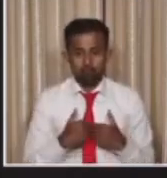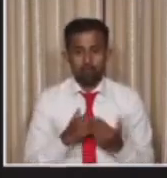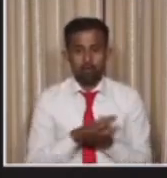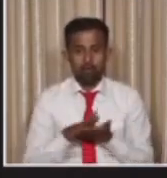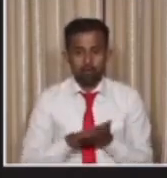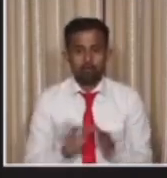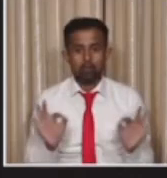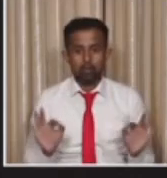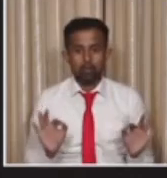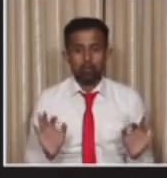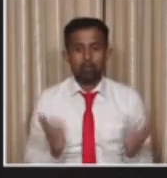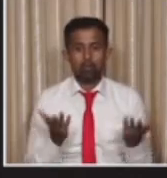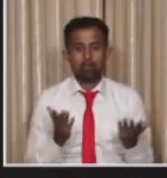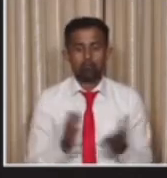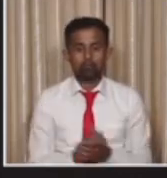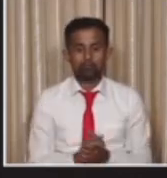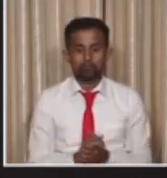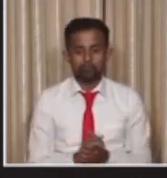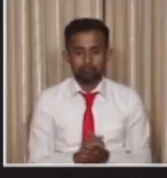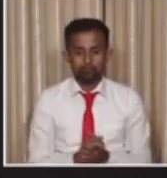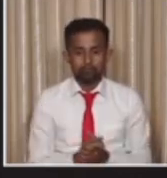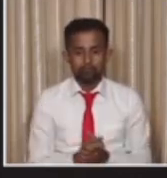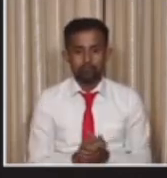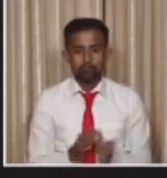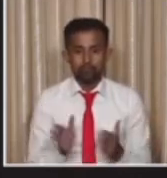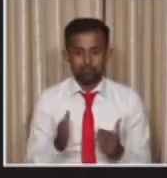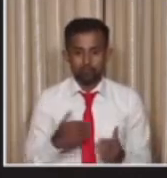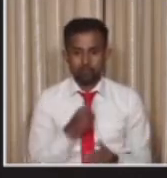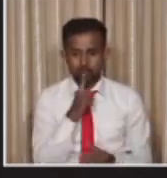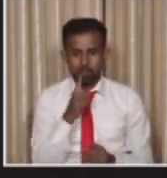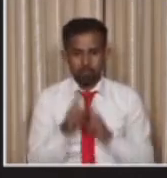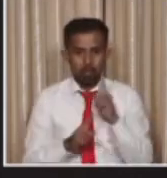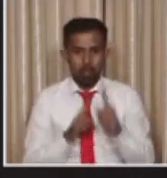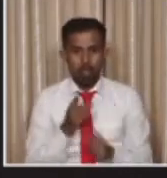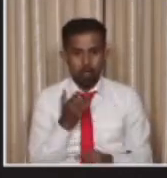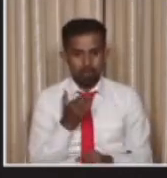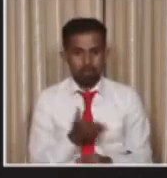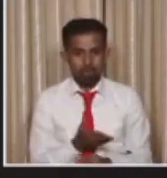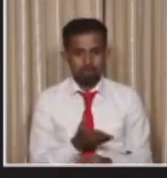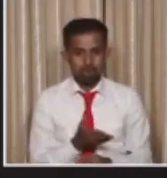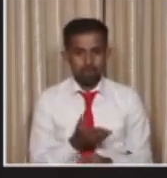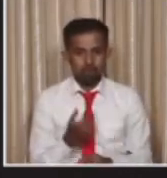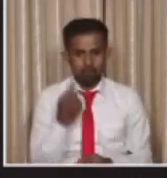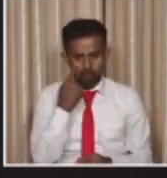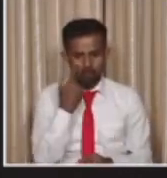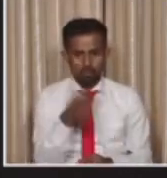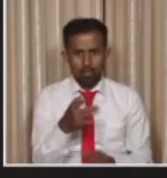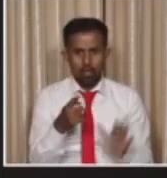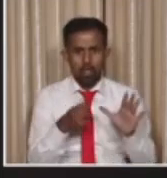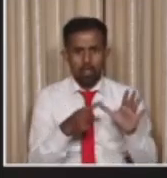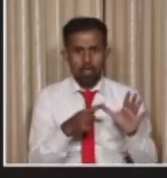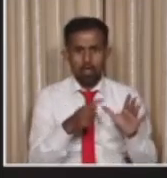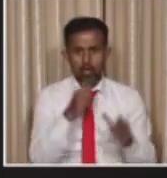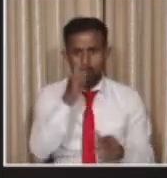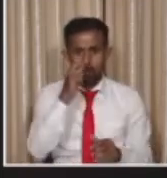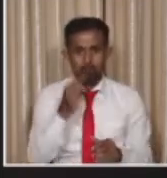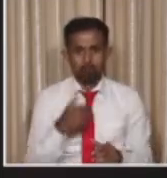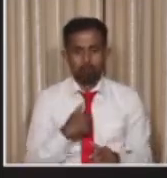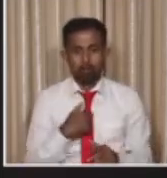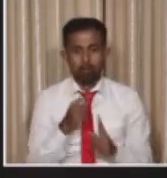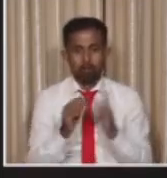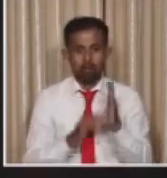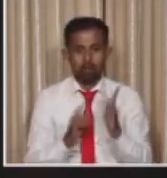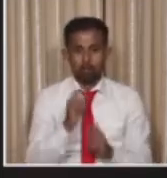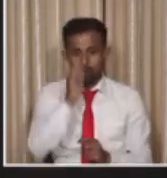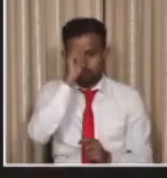වෙන්න ඕනේ. අනිත් එක මම කියන්න කැමති මේ අපි කතා කරනවා මම දැක්කා අද අපේ අනුර කුමාර දිසානායක අපේ